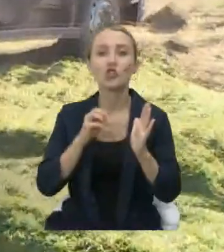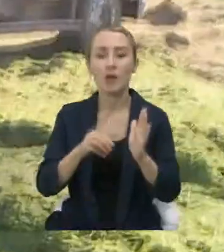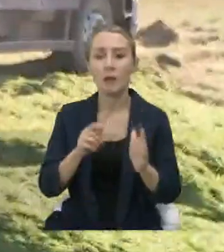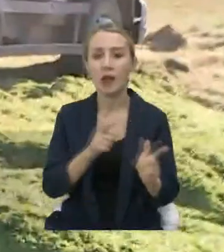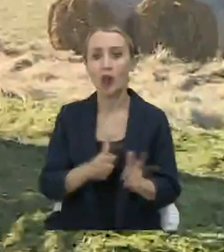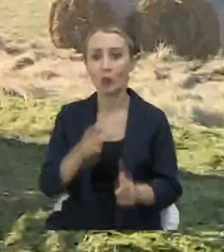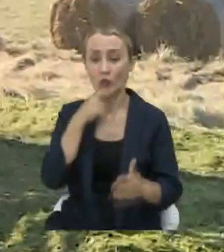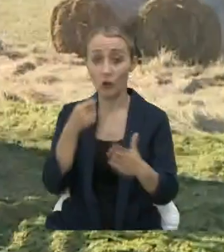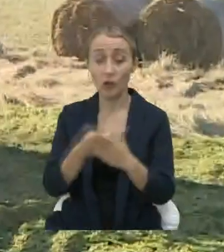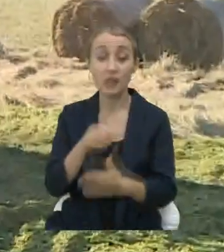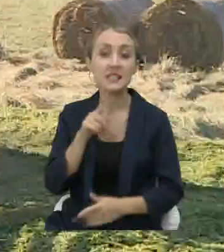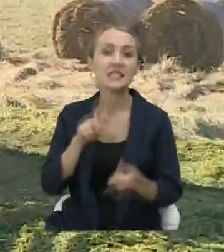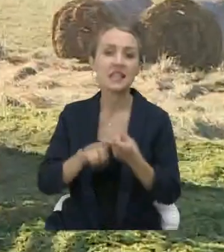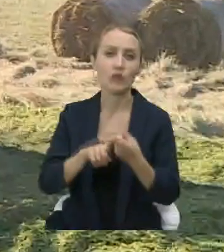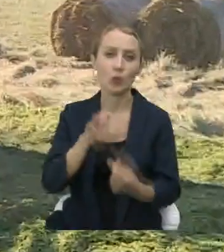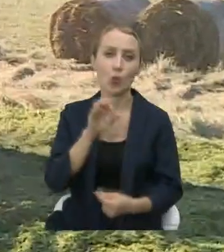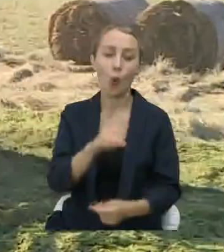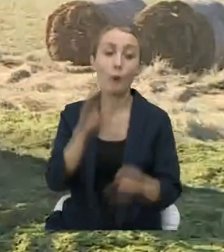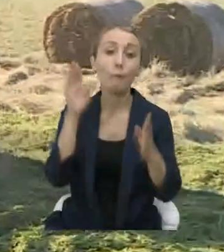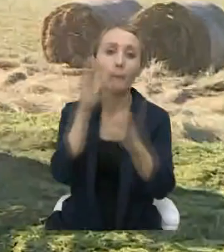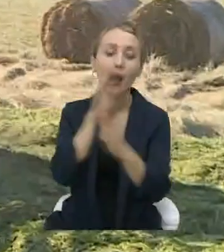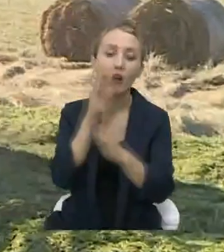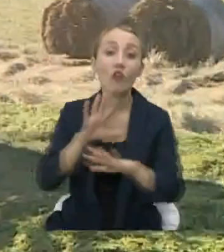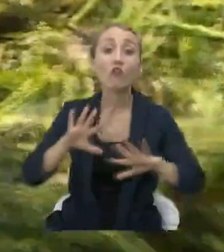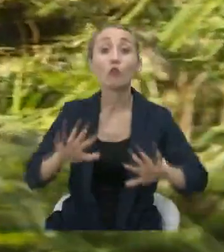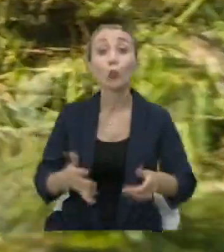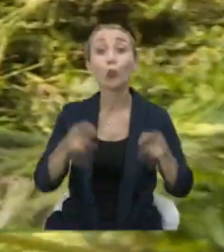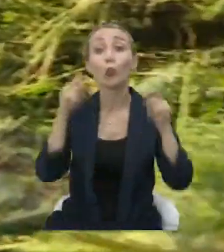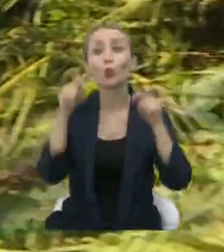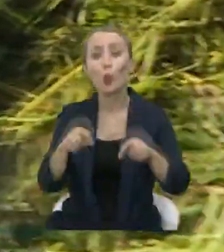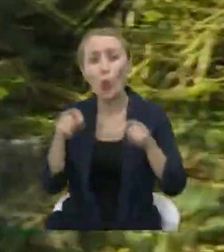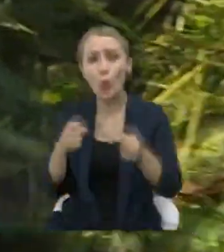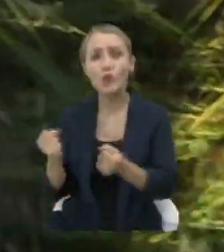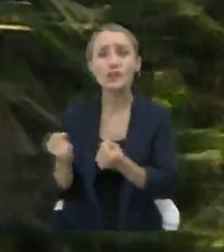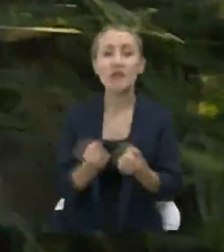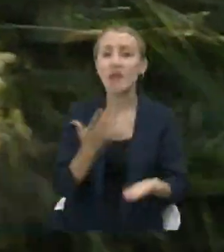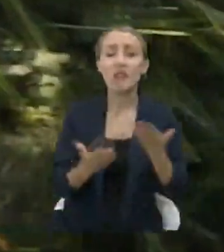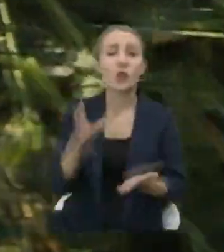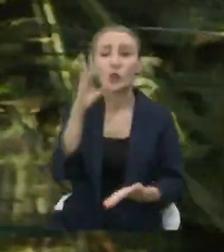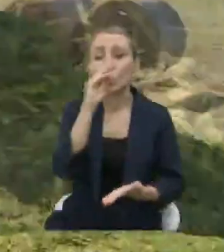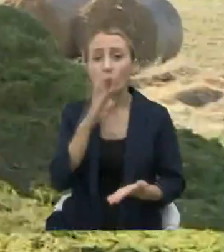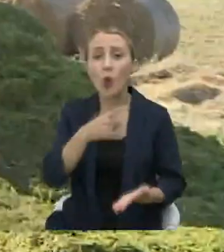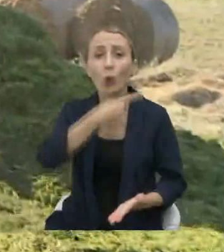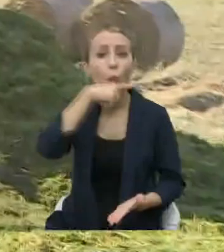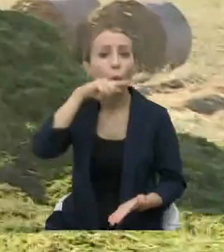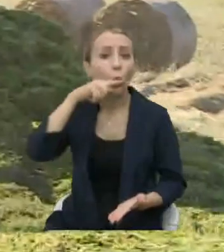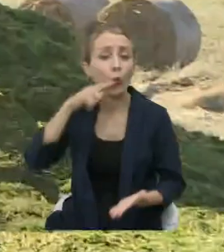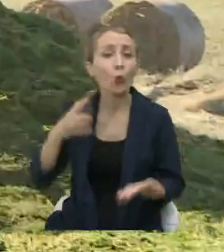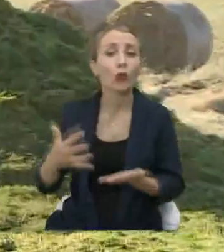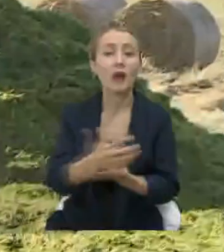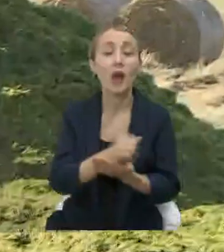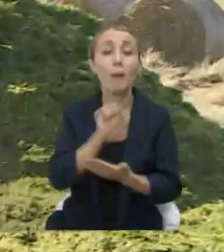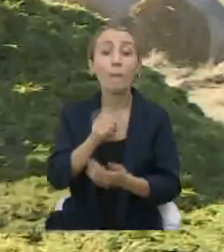от погодных условий. Продумана и тактика на случай дождливых дней и задержек. Если не успеют убрать кукурузу, ее можно будет сохранить на зиму